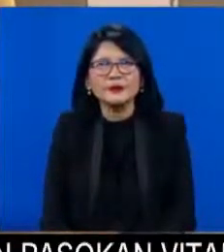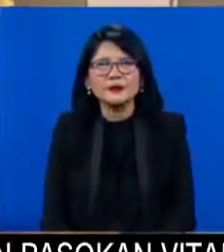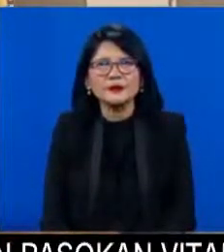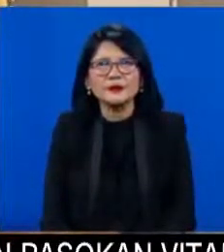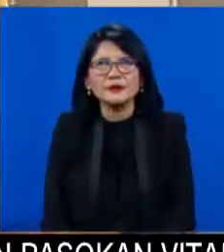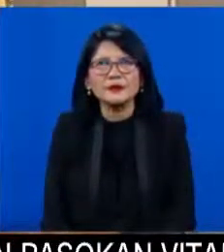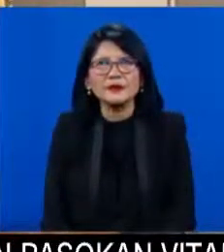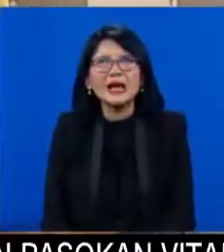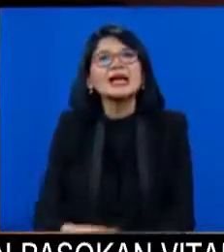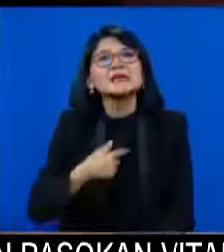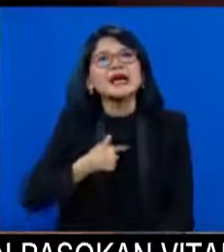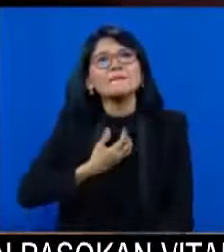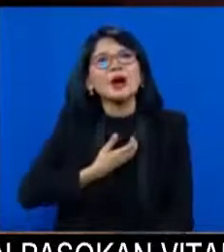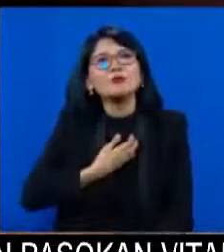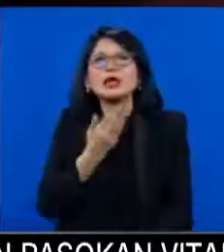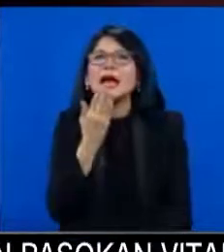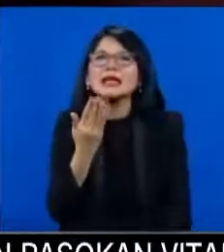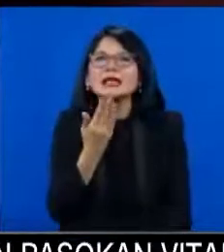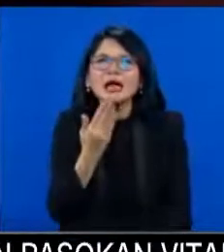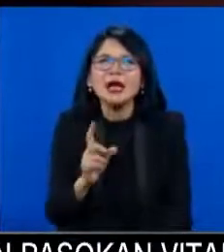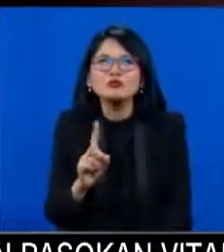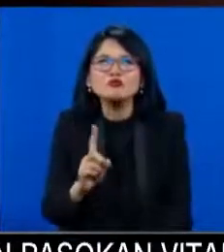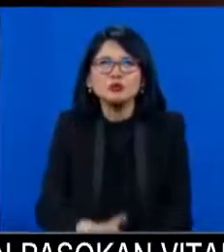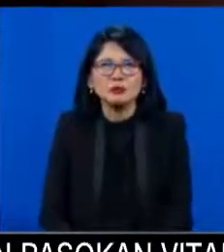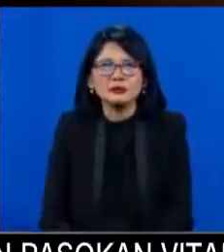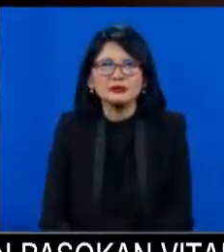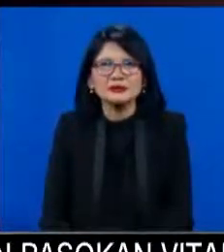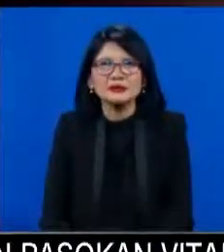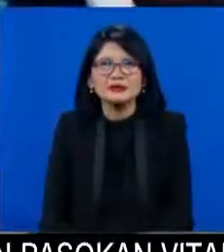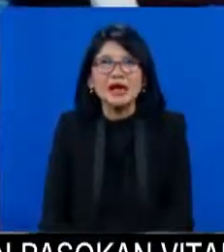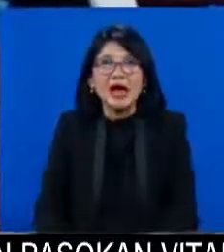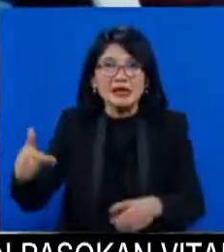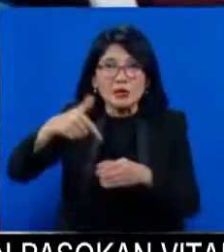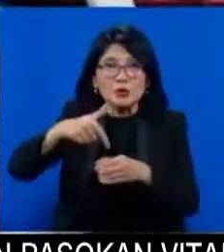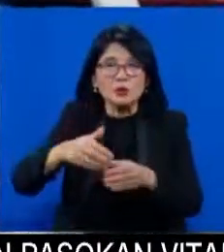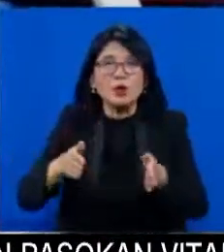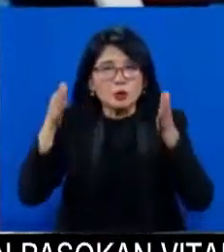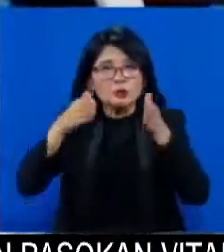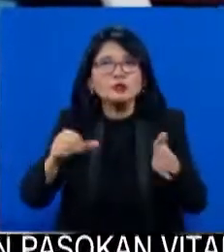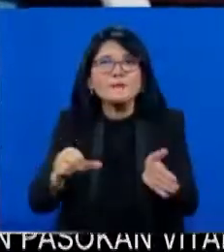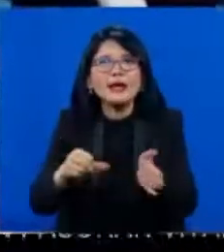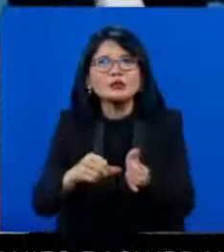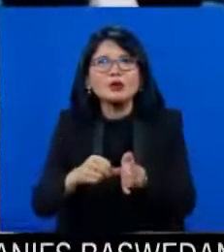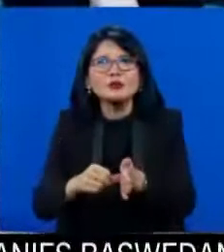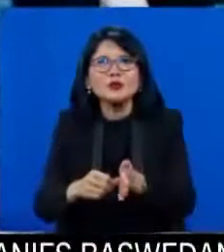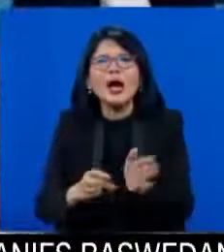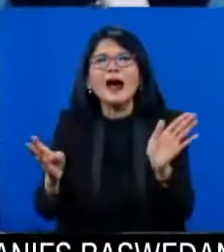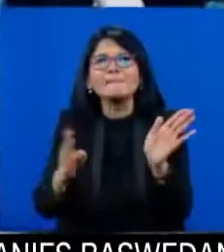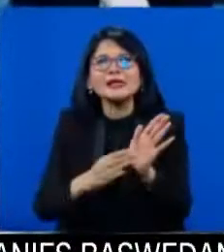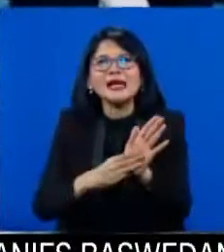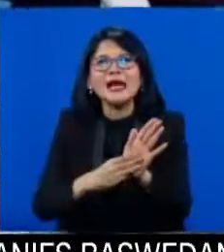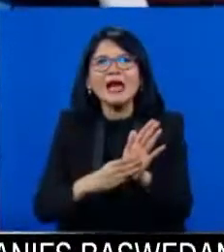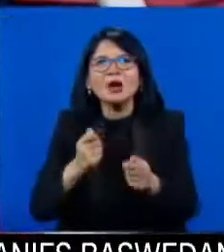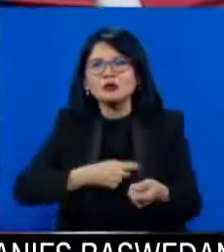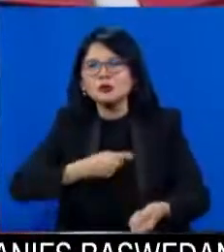Rp195.000. Gak jadi. Mau nanya dulu. Naiknya harga bahan bakar minyak bersubsidi jenis solar juga memukul nelayan di pesisir selatan